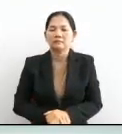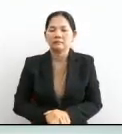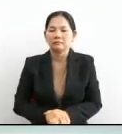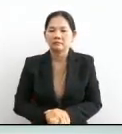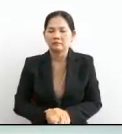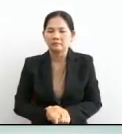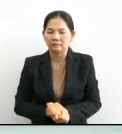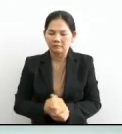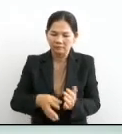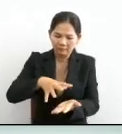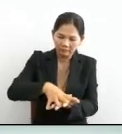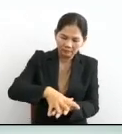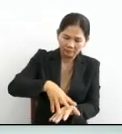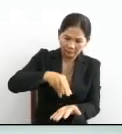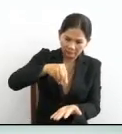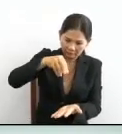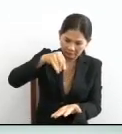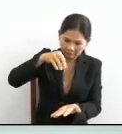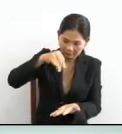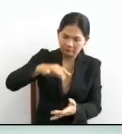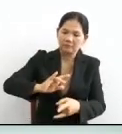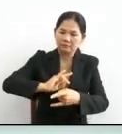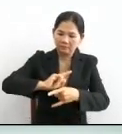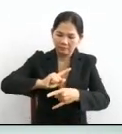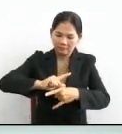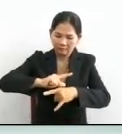mà sát đầm lòng mì